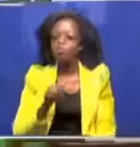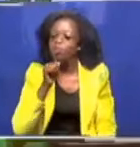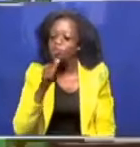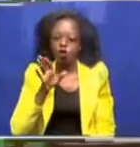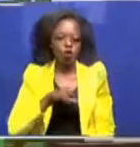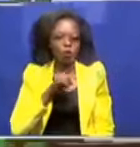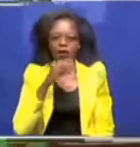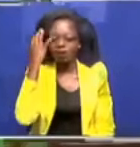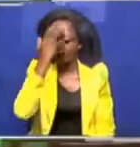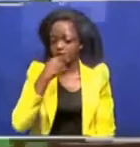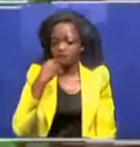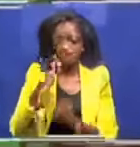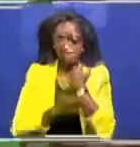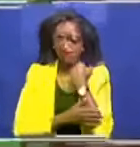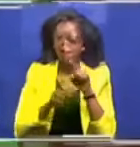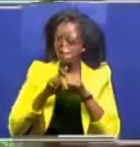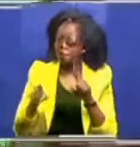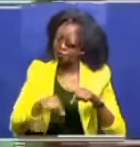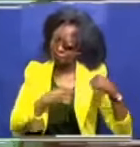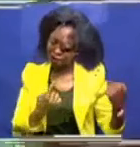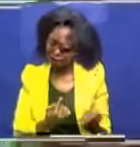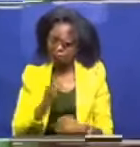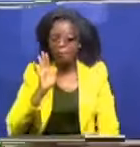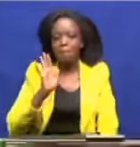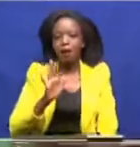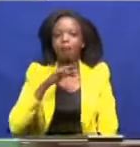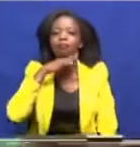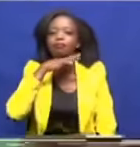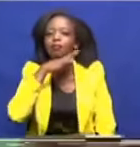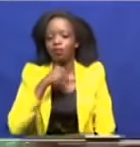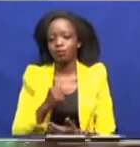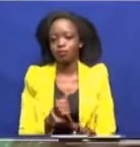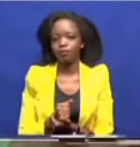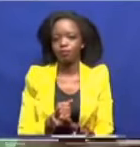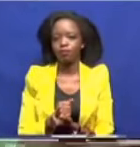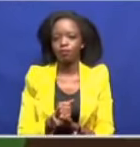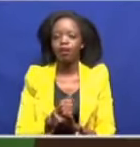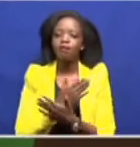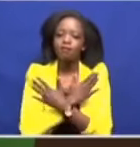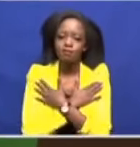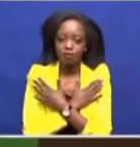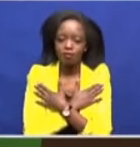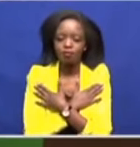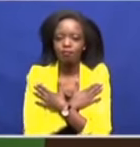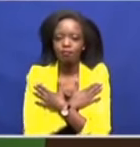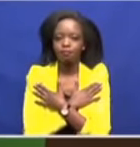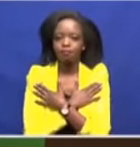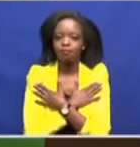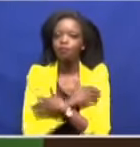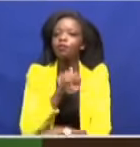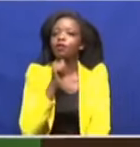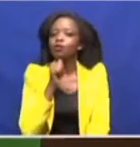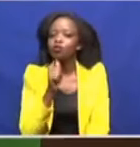woman, it is your heart that is dirty and lacherous. Friends, it is